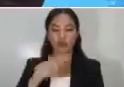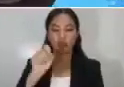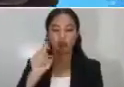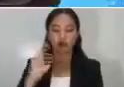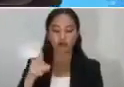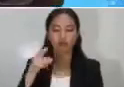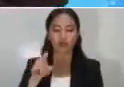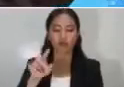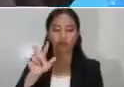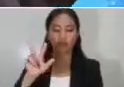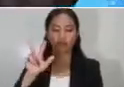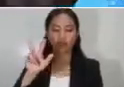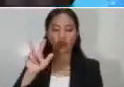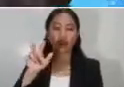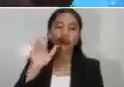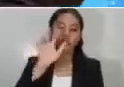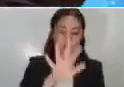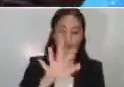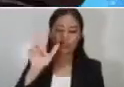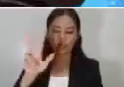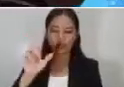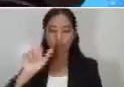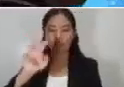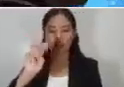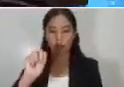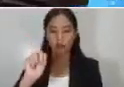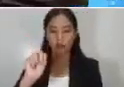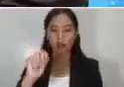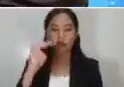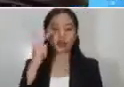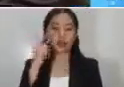Ako po si Professor Edmond Rosales, nagsabing laging maging handa, may bagyo man o wala.